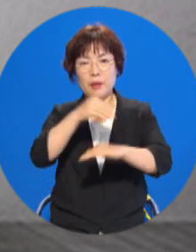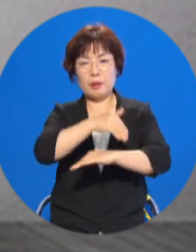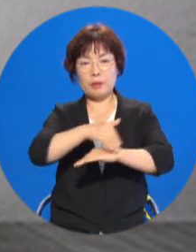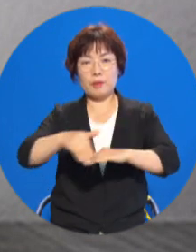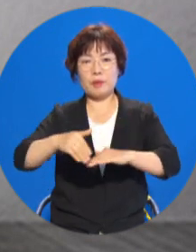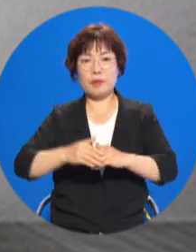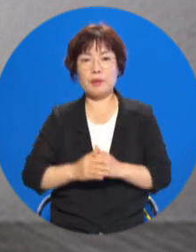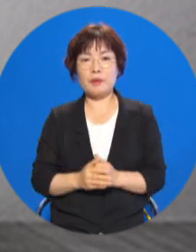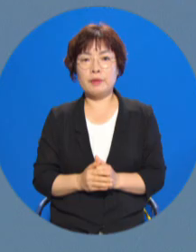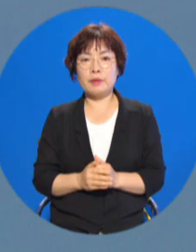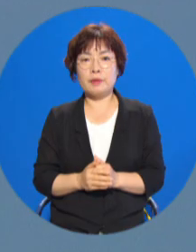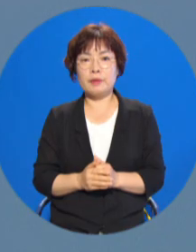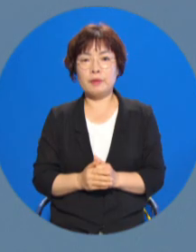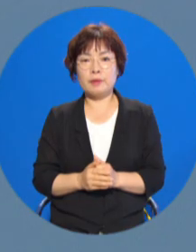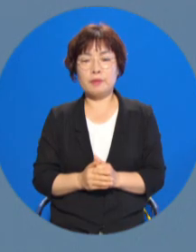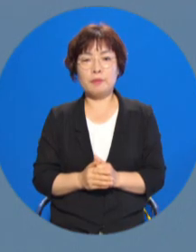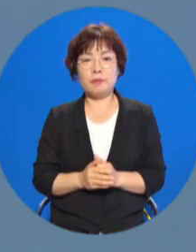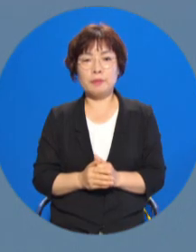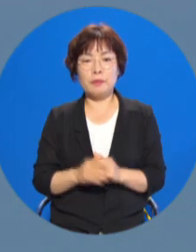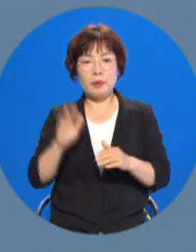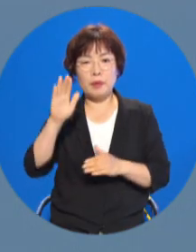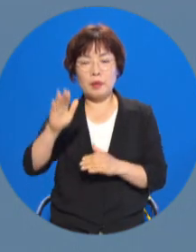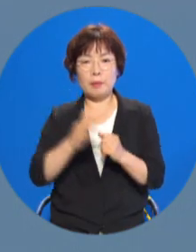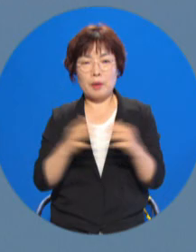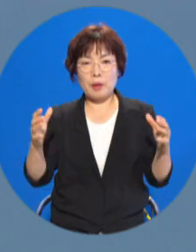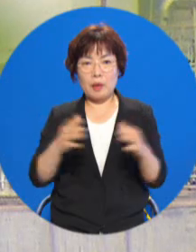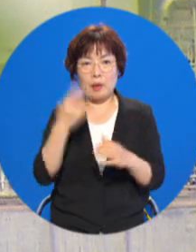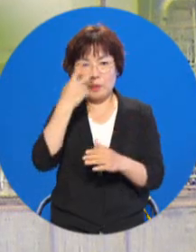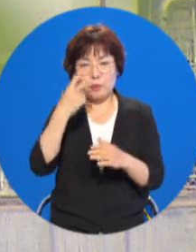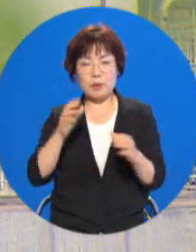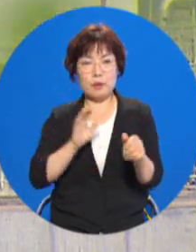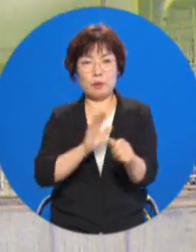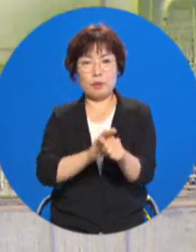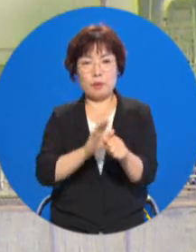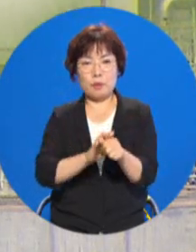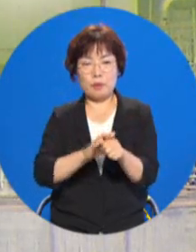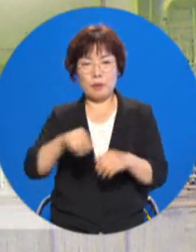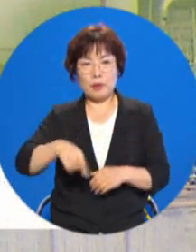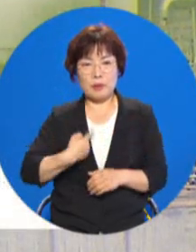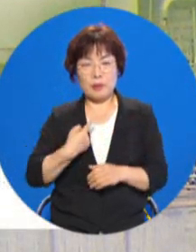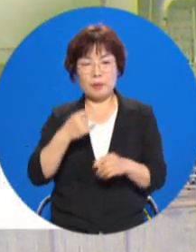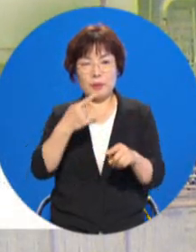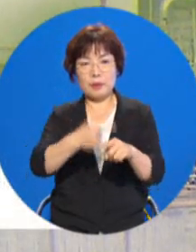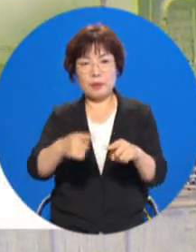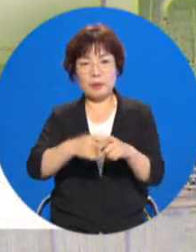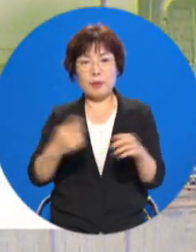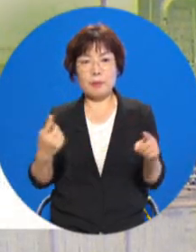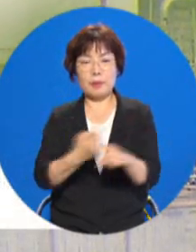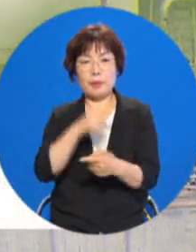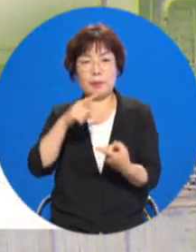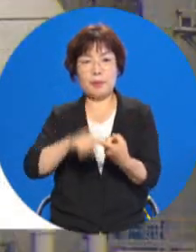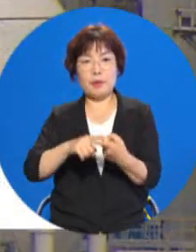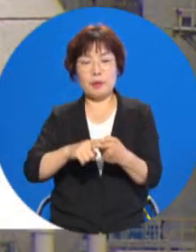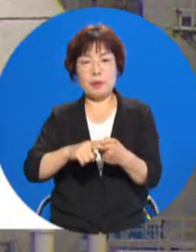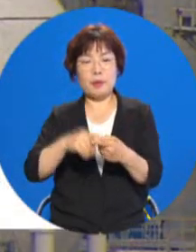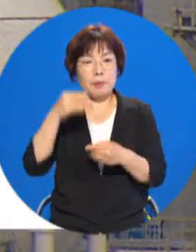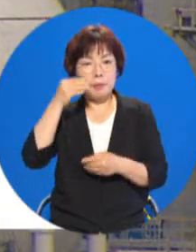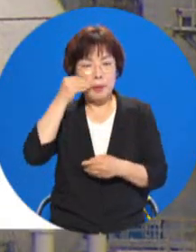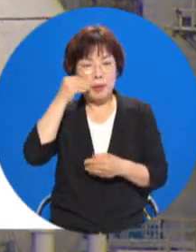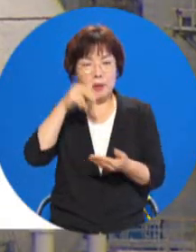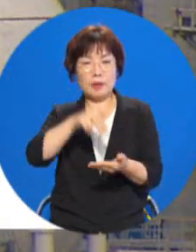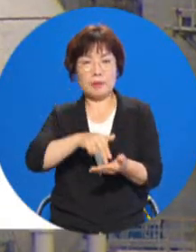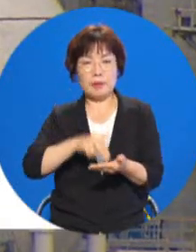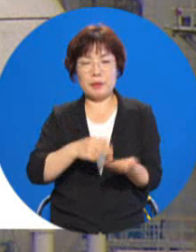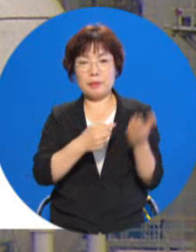추진한다는 계획입니다. 이와 함께 향후 있을 합동조사에 협조하고 자가 측정 제도 개선 방안을 적극적으로 수용하겠다는